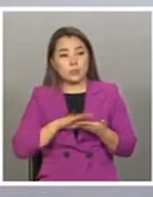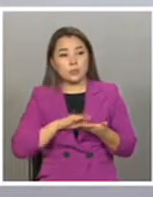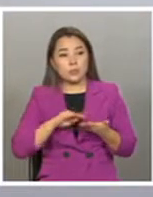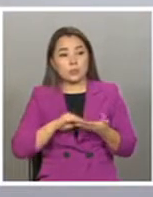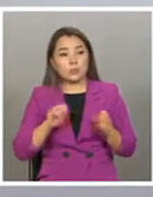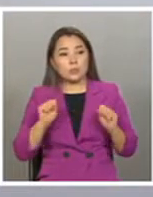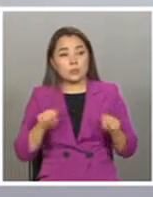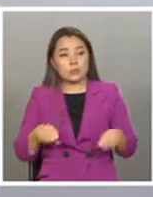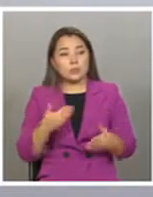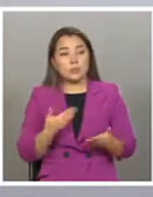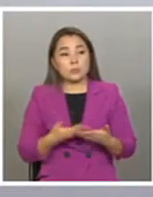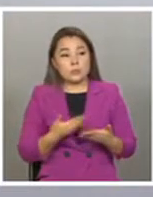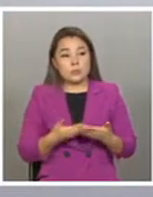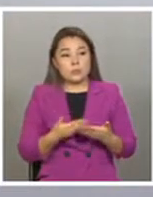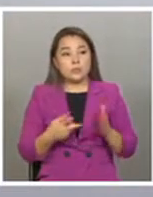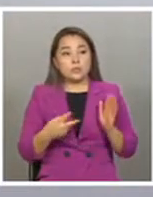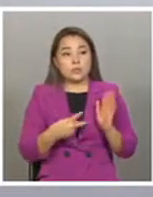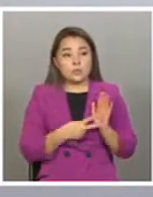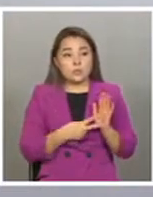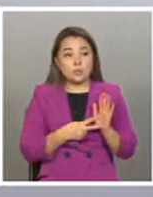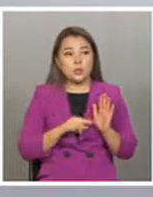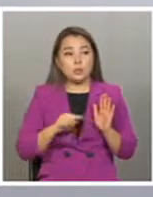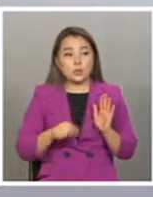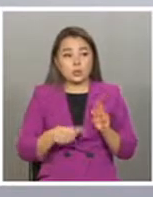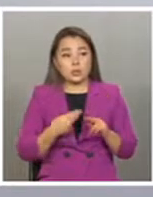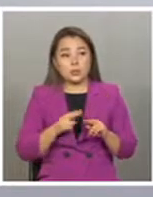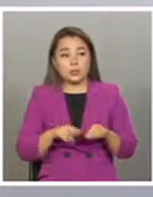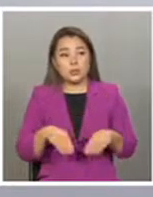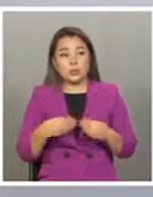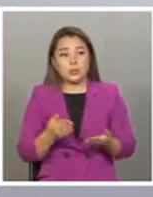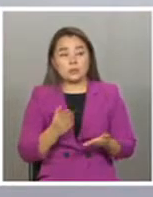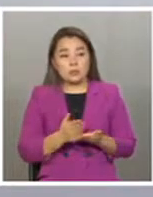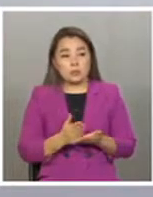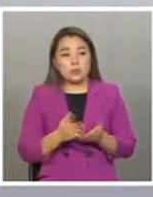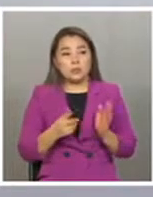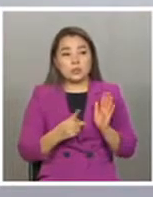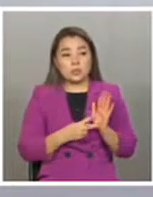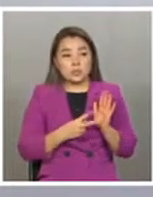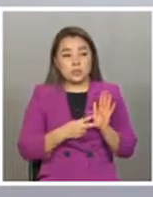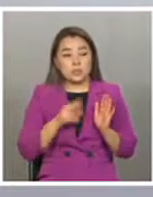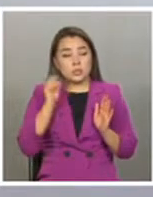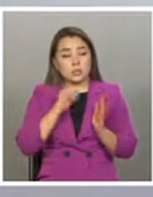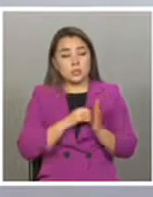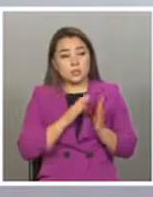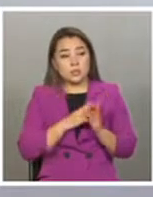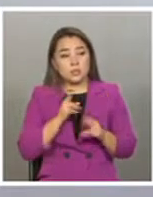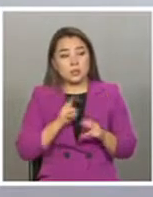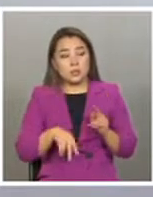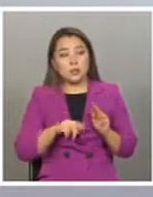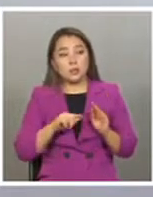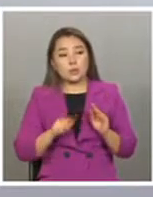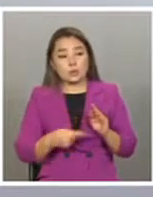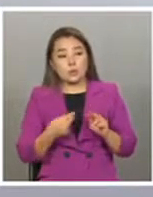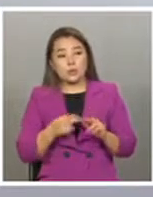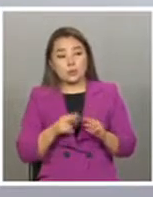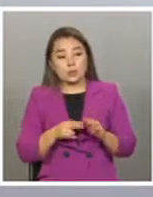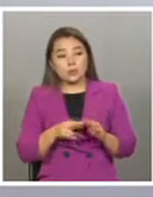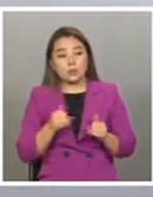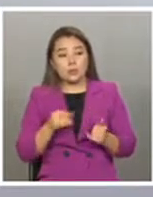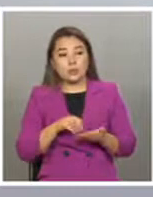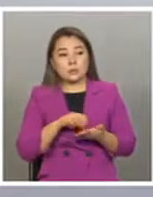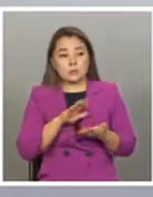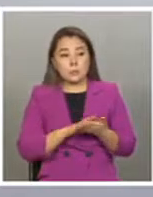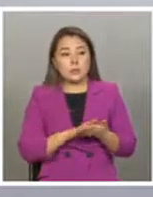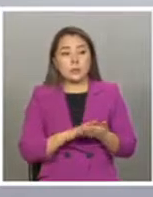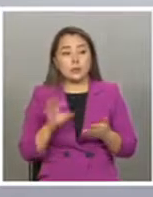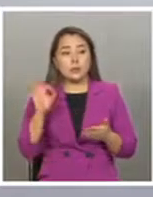Мысалы, 7 бүтін саны берілсін, онда біз 7 санынан кейін үтір таңбасын қойып, қажетінше